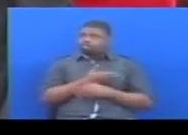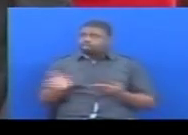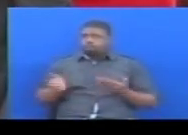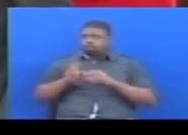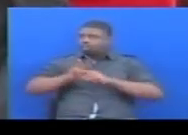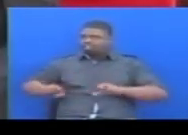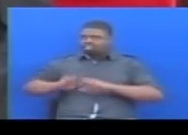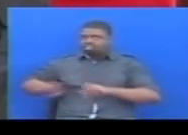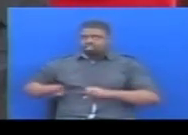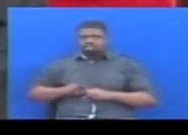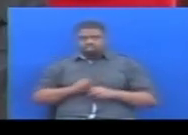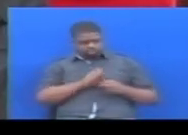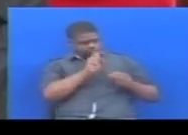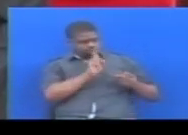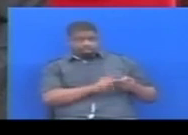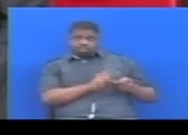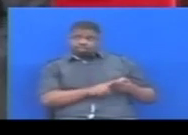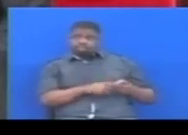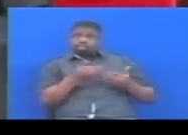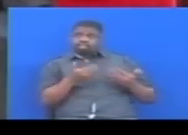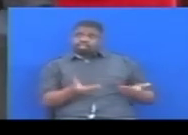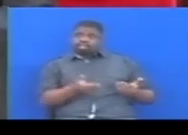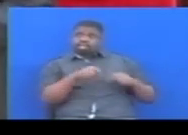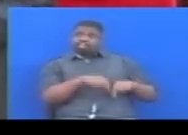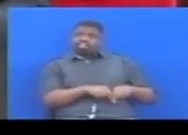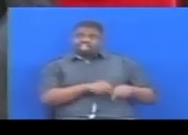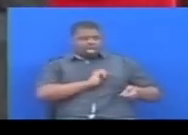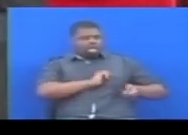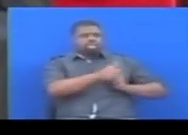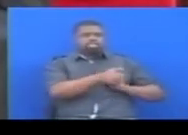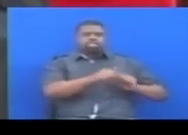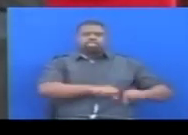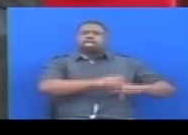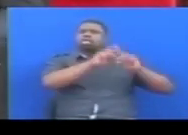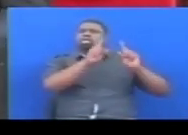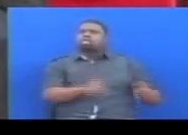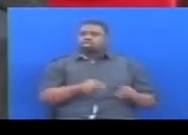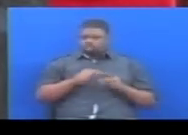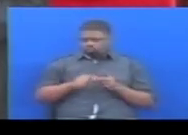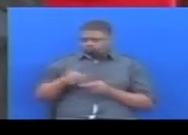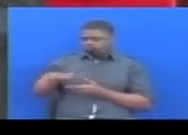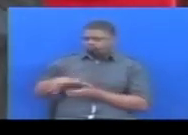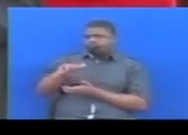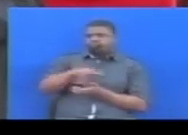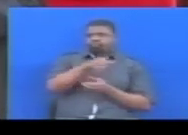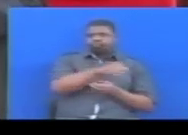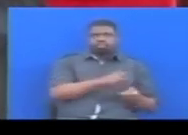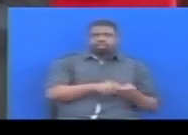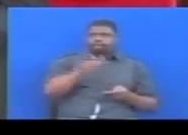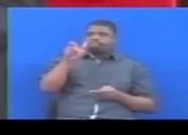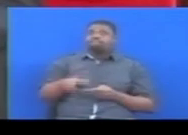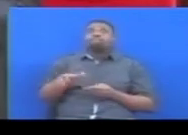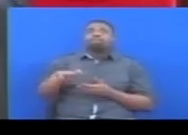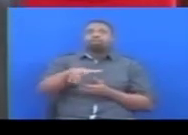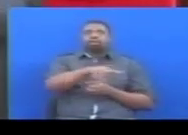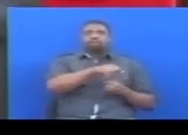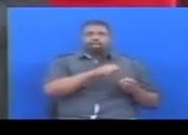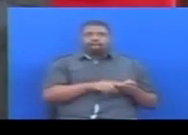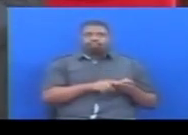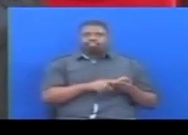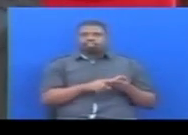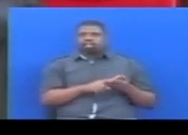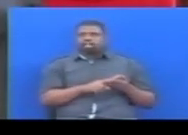pili, sasa hivi kumekuwa na leseni nyingi sana za uvuvi. Mvuvi mmoja, yani kwa chombo